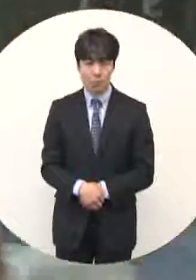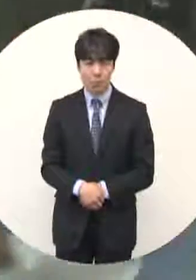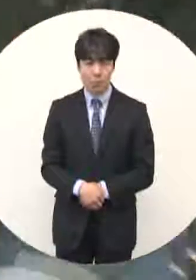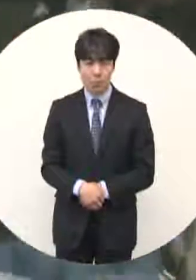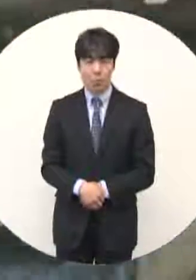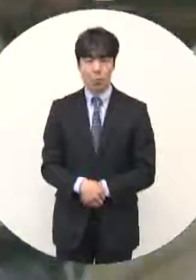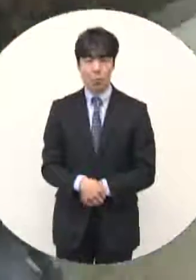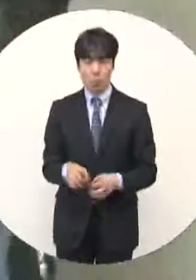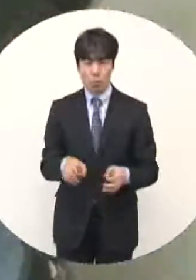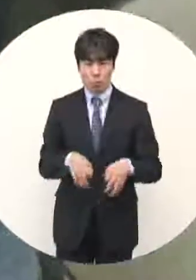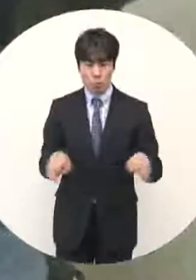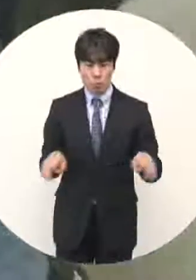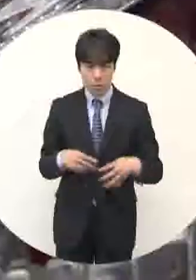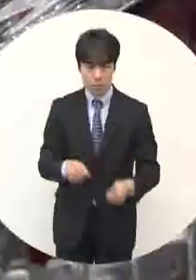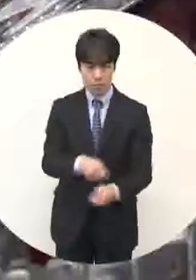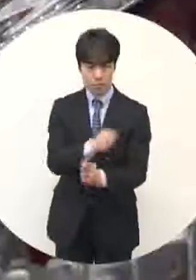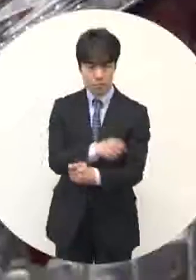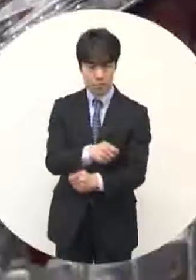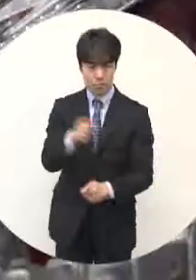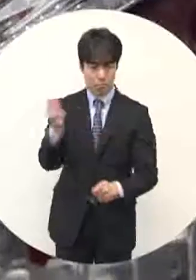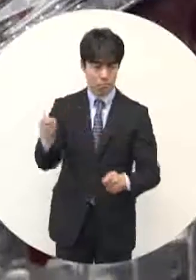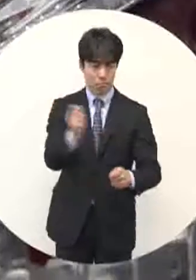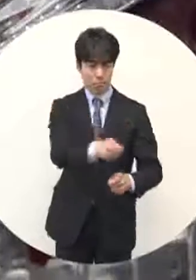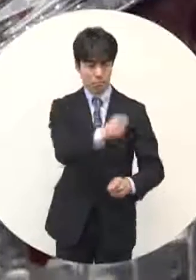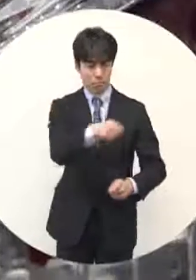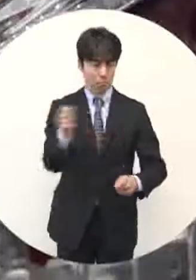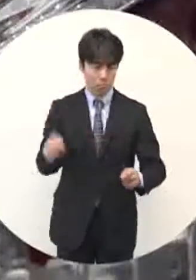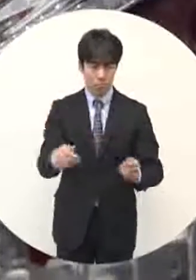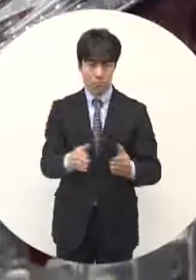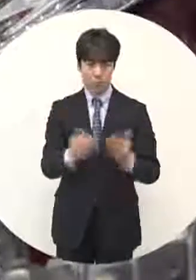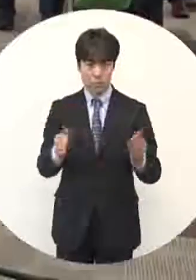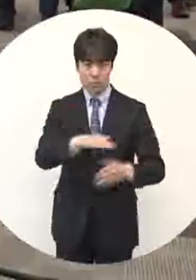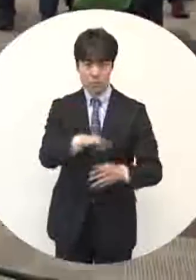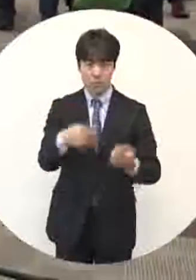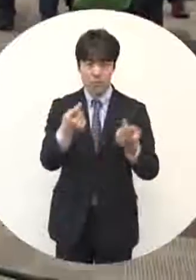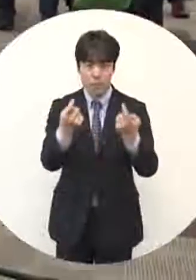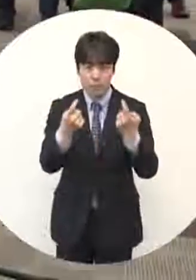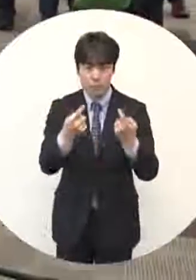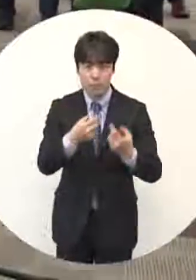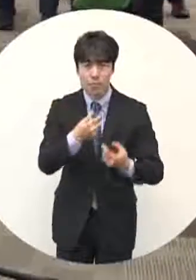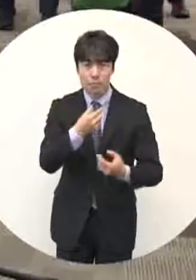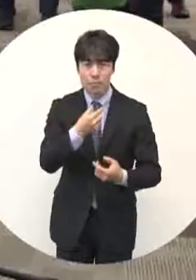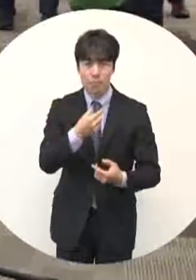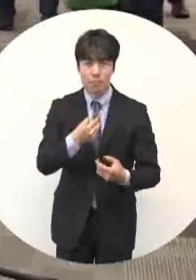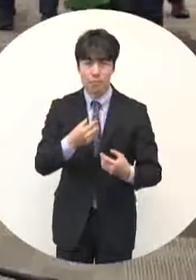ですよね、いきなり演奏が始まって、皆さんね、びっくりされてますけど、お